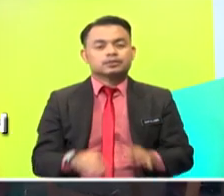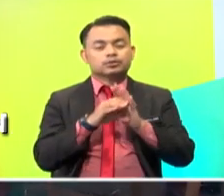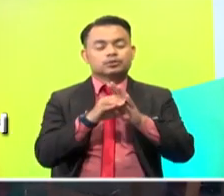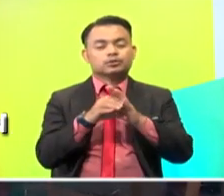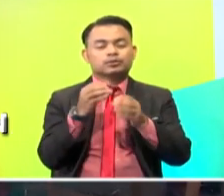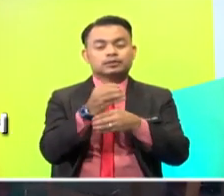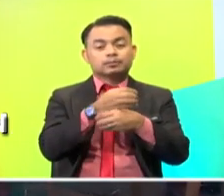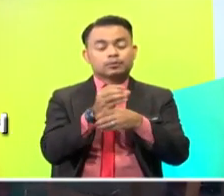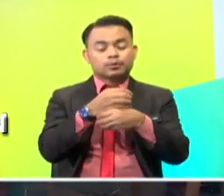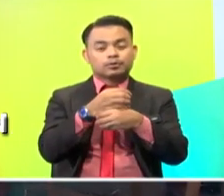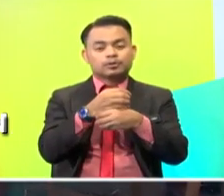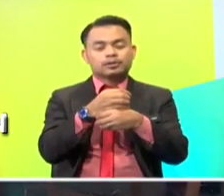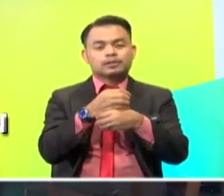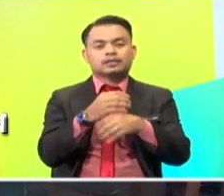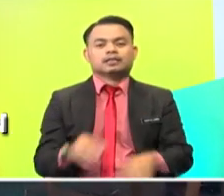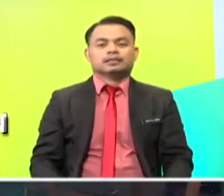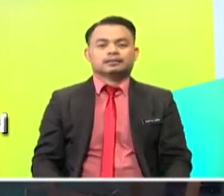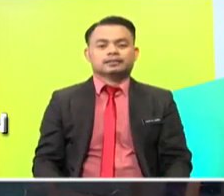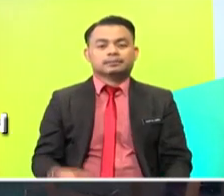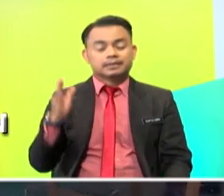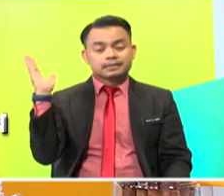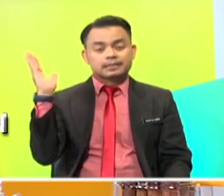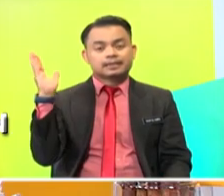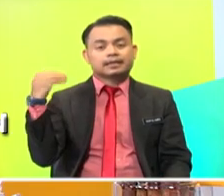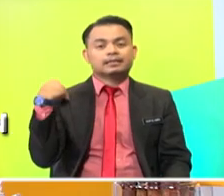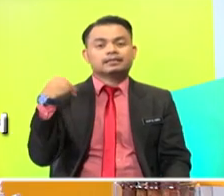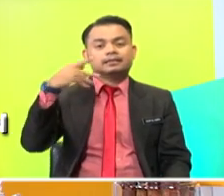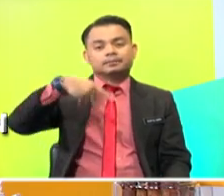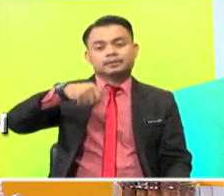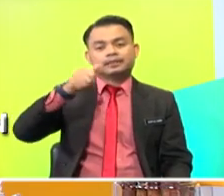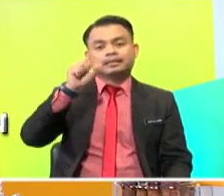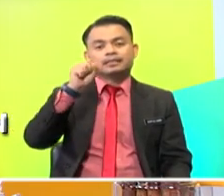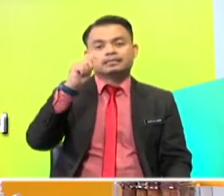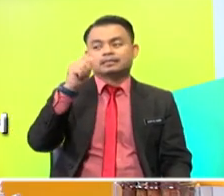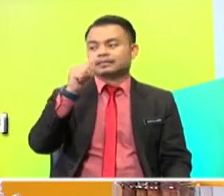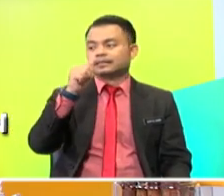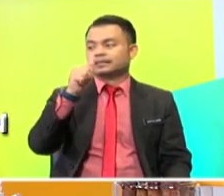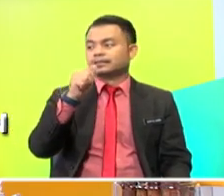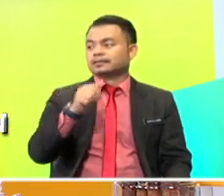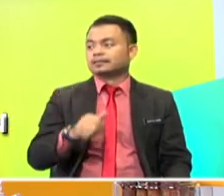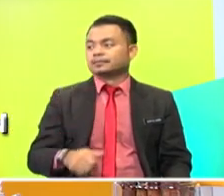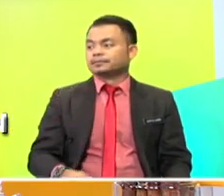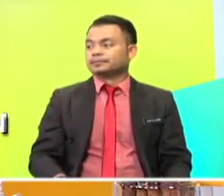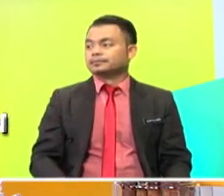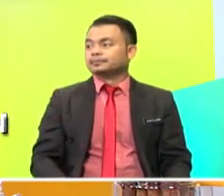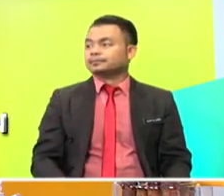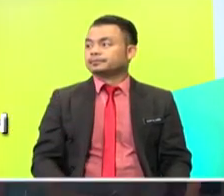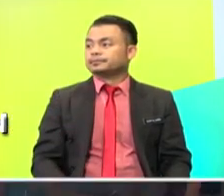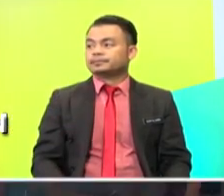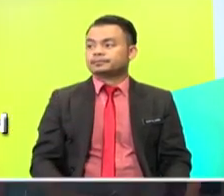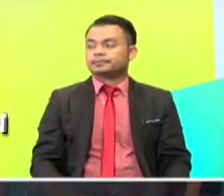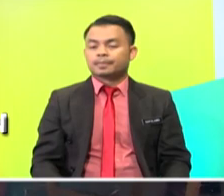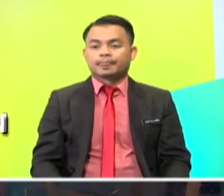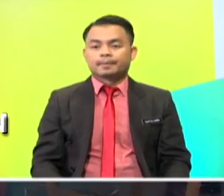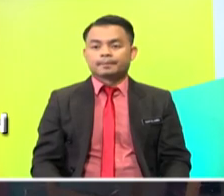tak contoh pasta yang lain Om Sera seyang adik rumah saya itu spageti butuh kecek gue kagetin Ian sebuah